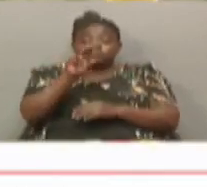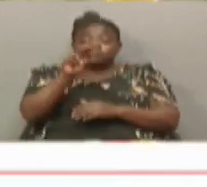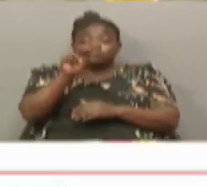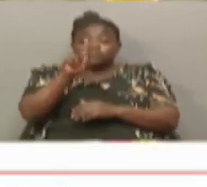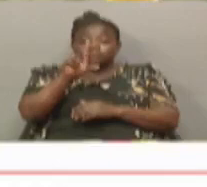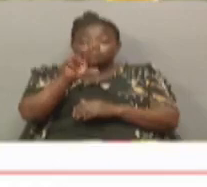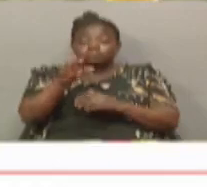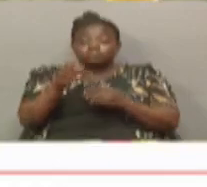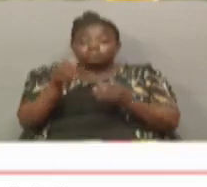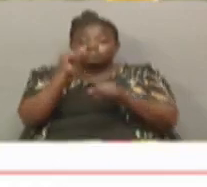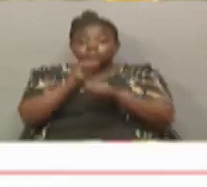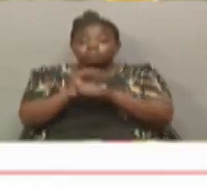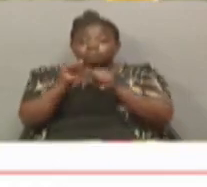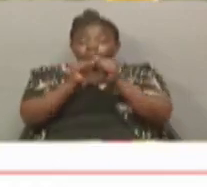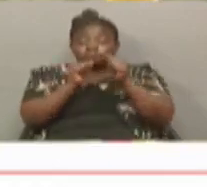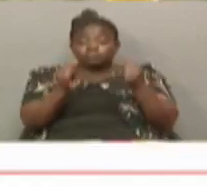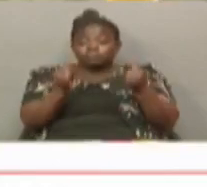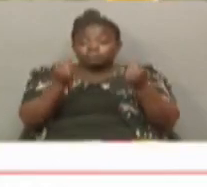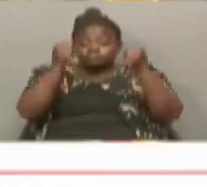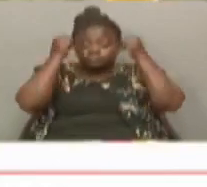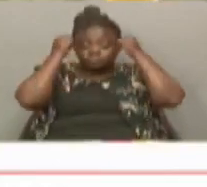Lule nankwataganya na Prince Mutebi